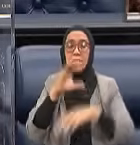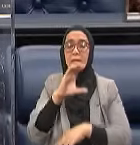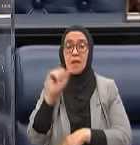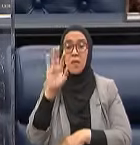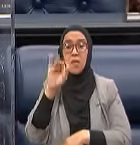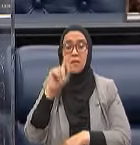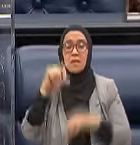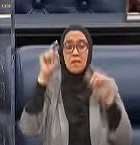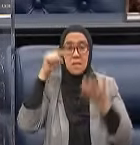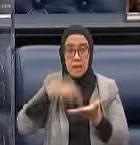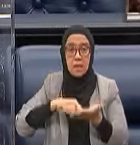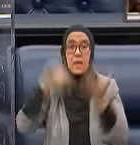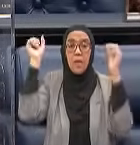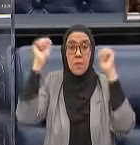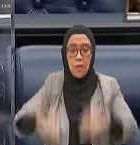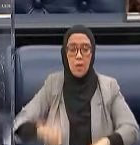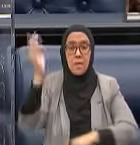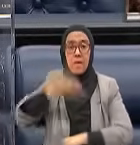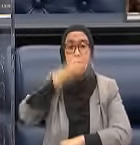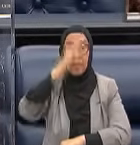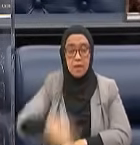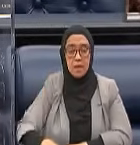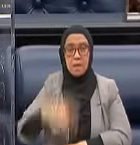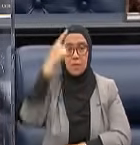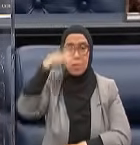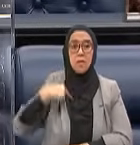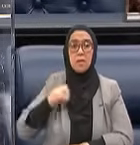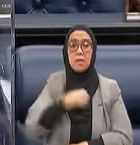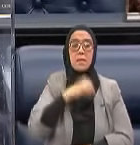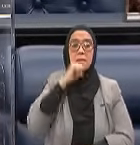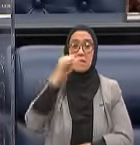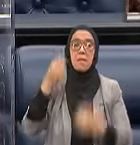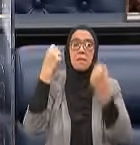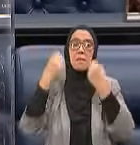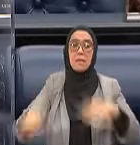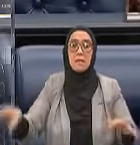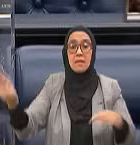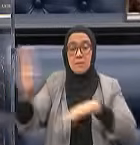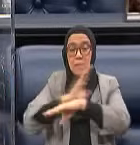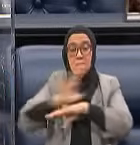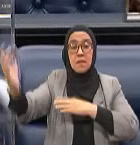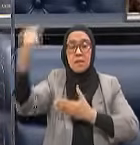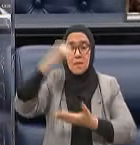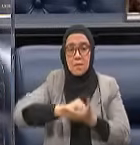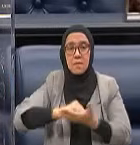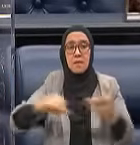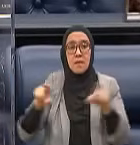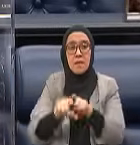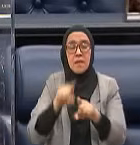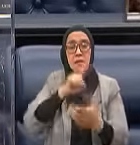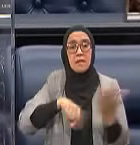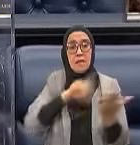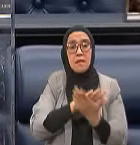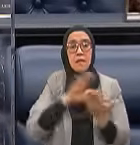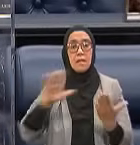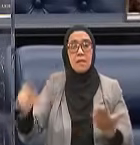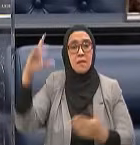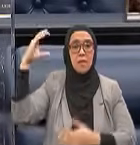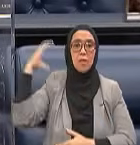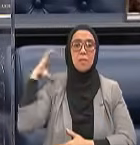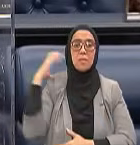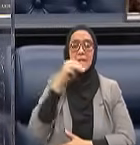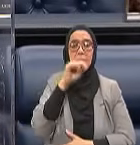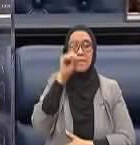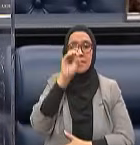dibatalkan supaya kita tidak pikirannya pelaporan yang disebut oleh embek mengurusi embek sendiri oke